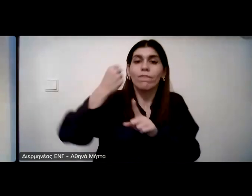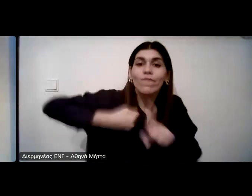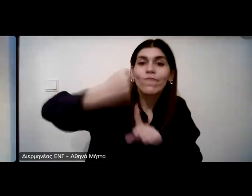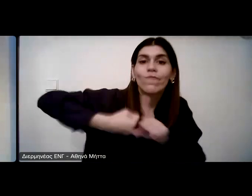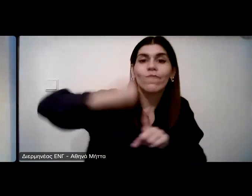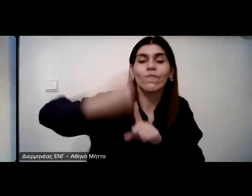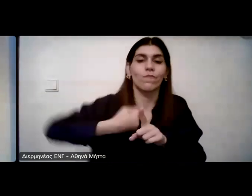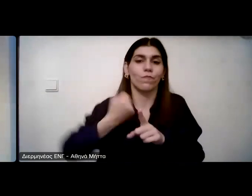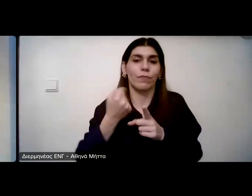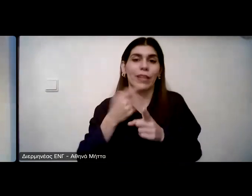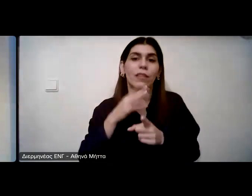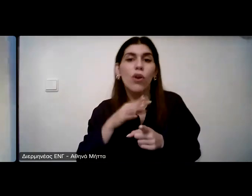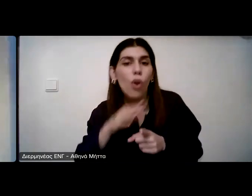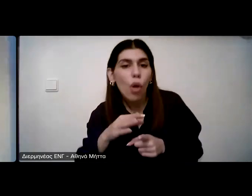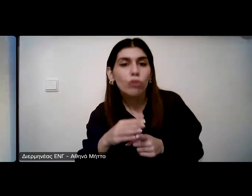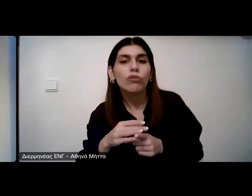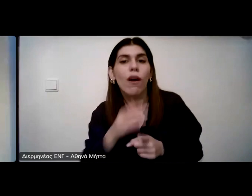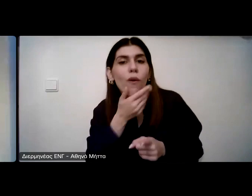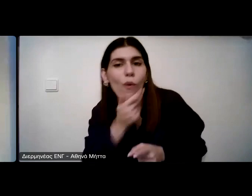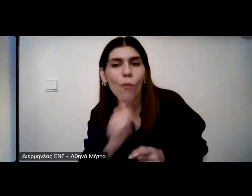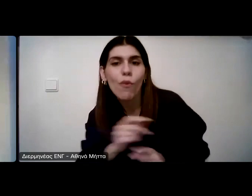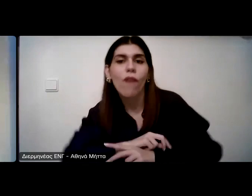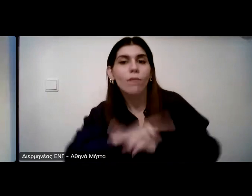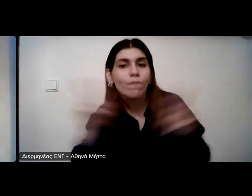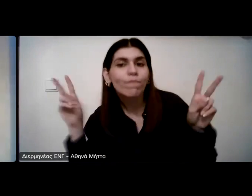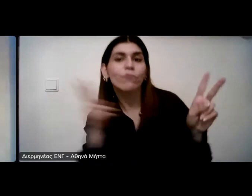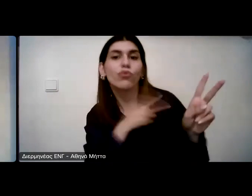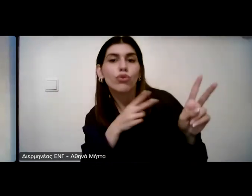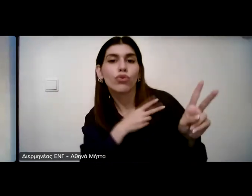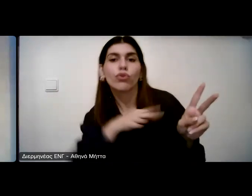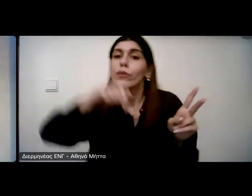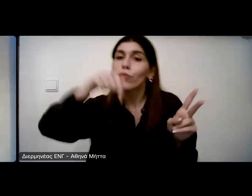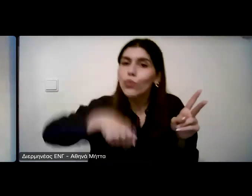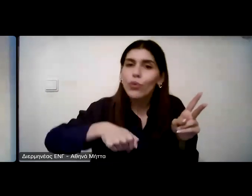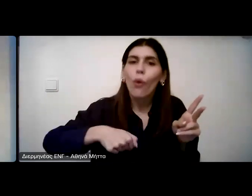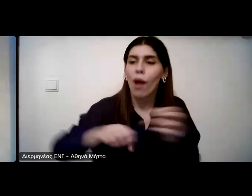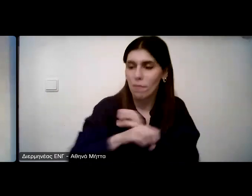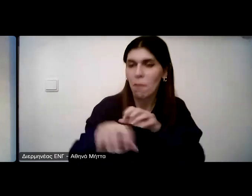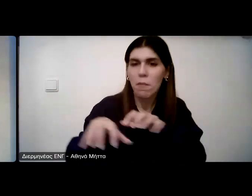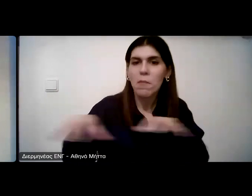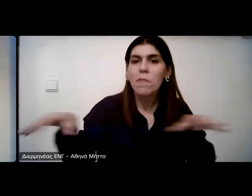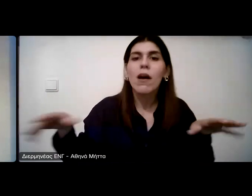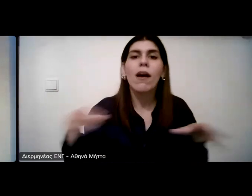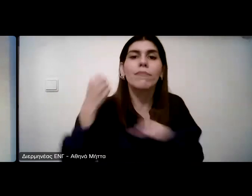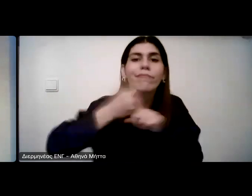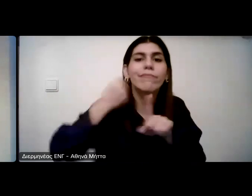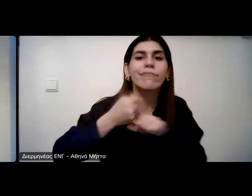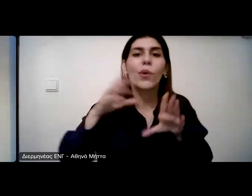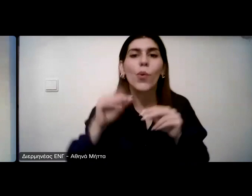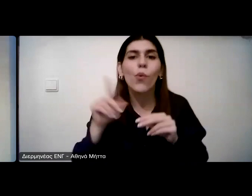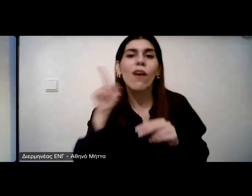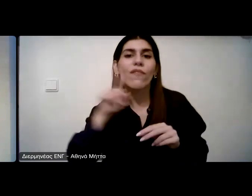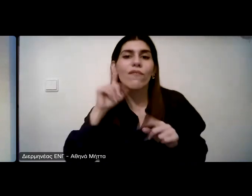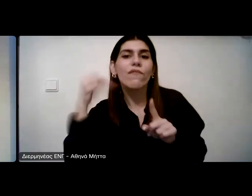στην επικαιρότητα ο φεμινιστικός γλωσσικός σχεδιασμός και στο πλαίσιο του μπορεί